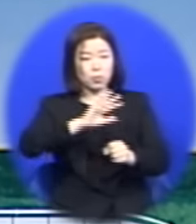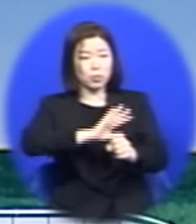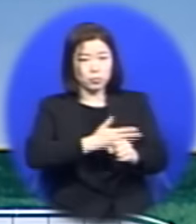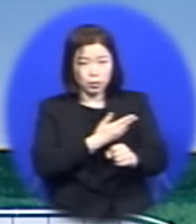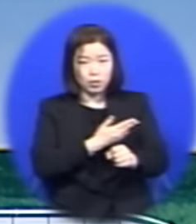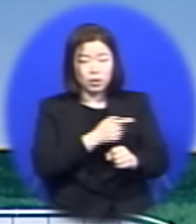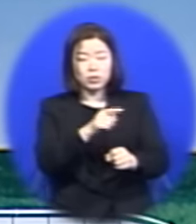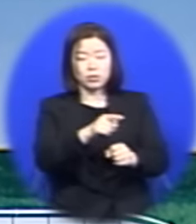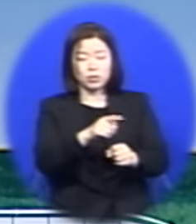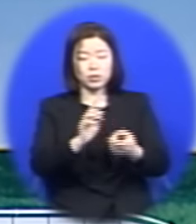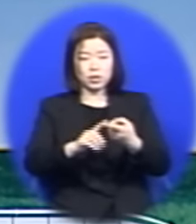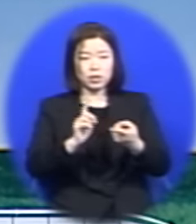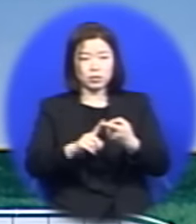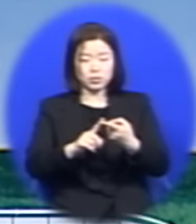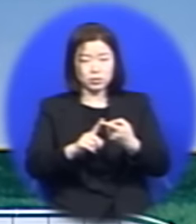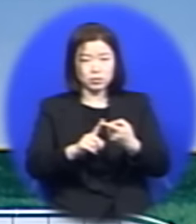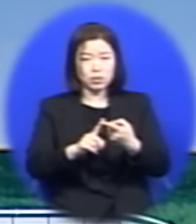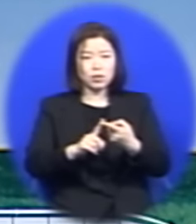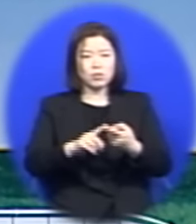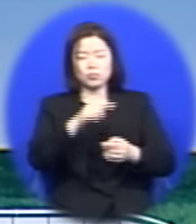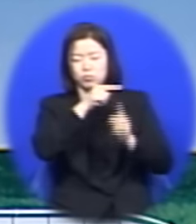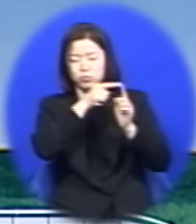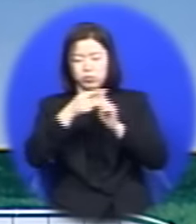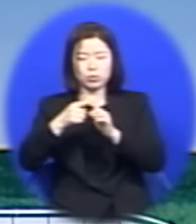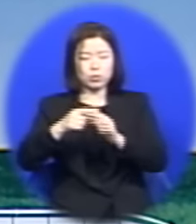무조건 잘못한 거예요.